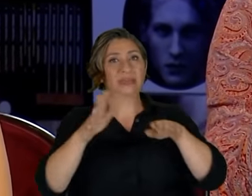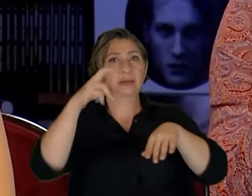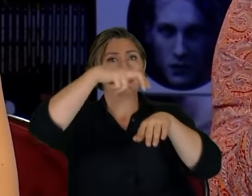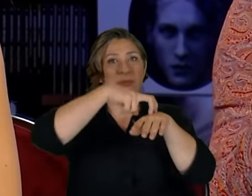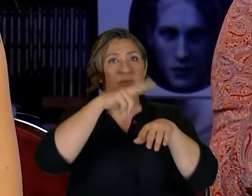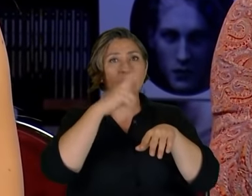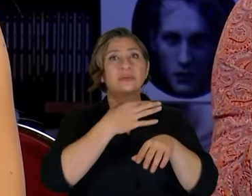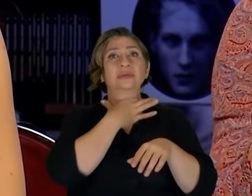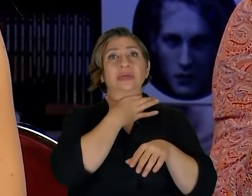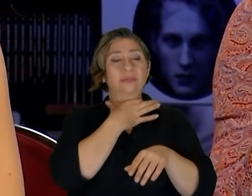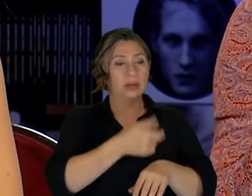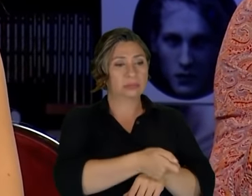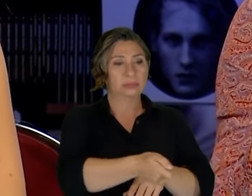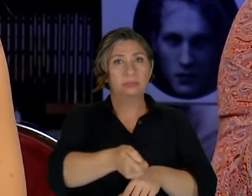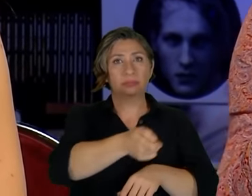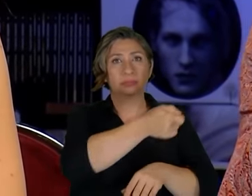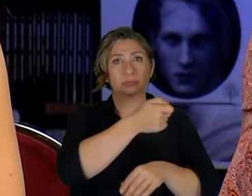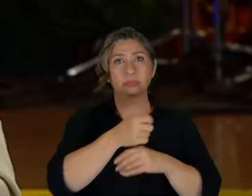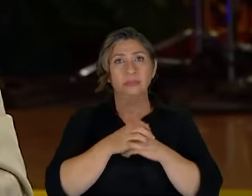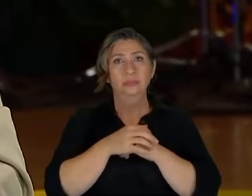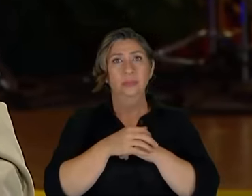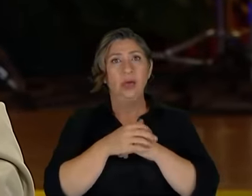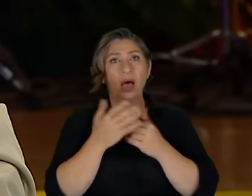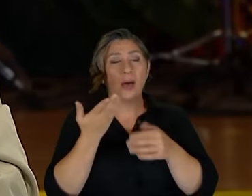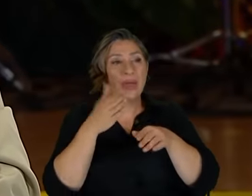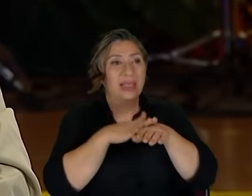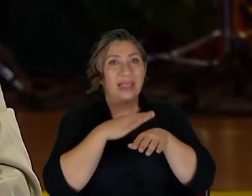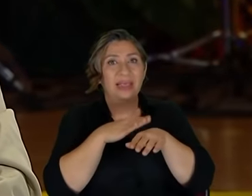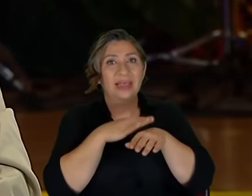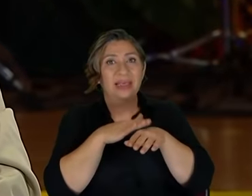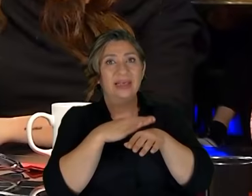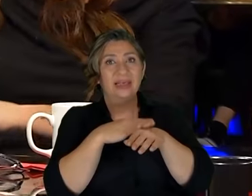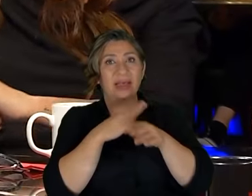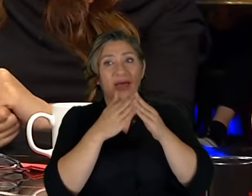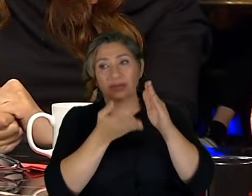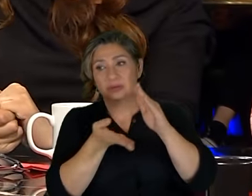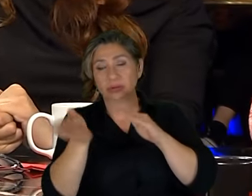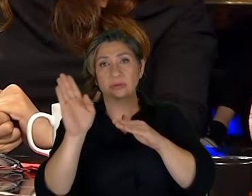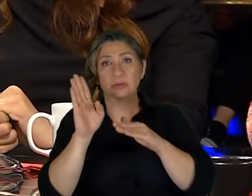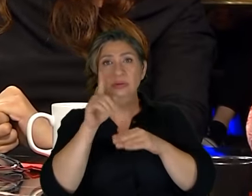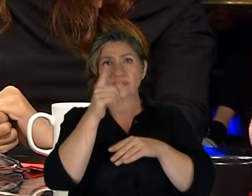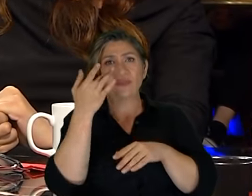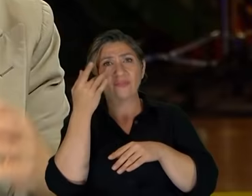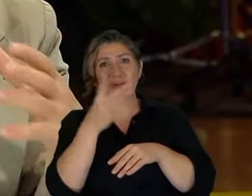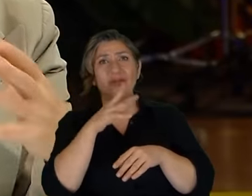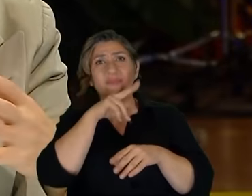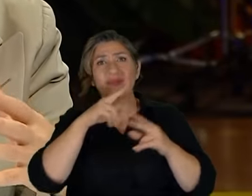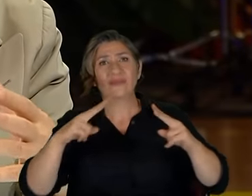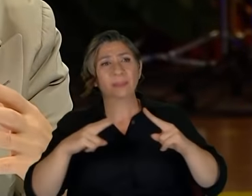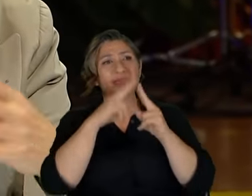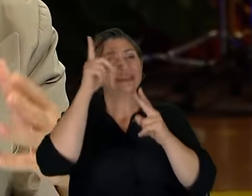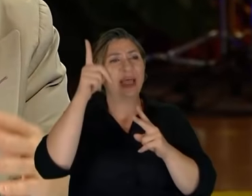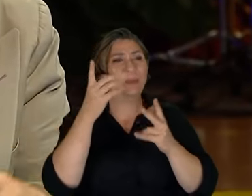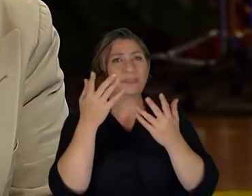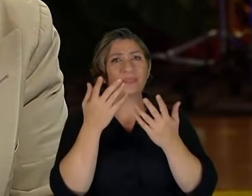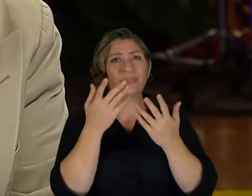gördüm. Tasmayla dolaştırıyorlar. Ama kedileri zaten evet, tasmayla dolaştırıyorlar. Siz de farkında mısınız Paris'te biraz şey yapmıyorlar